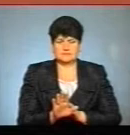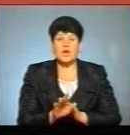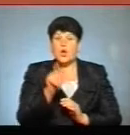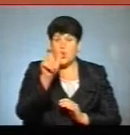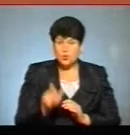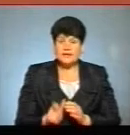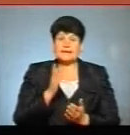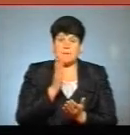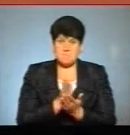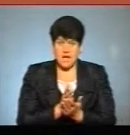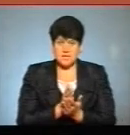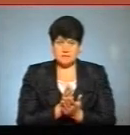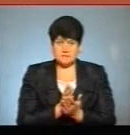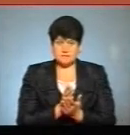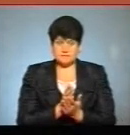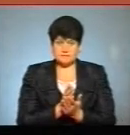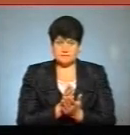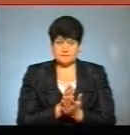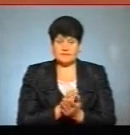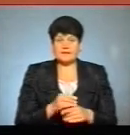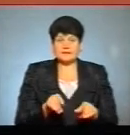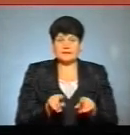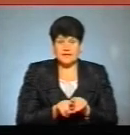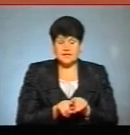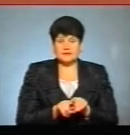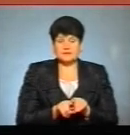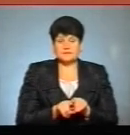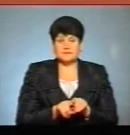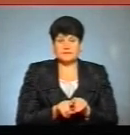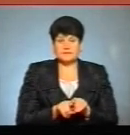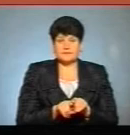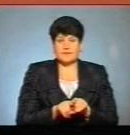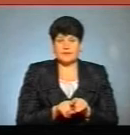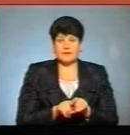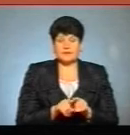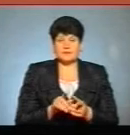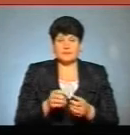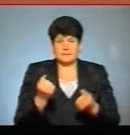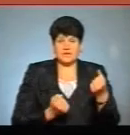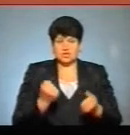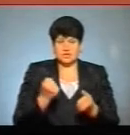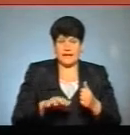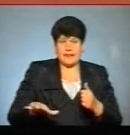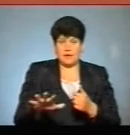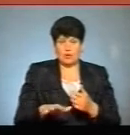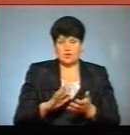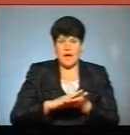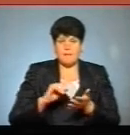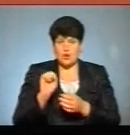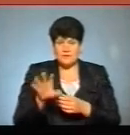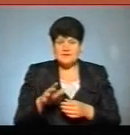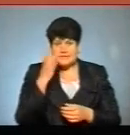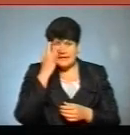Людина має такі машинки, які, ну, дає на прокат на площі. Ну, в неї вона за